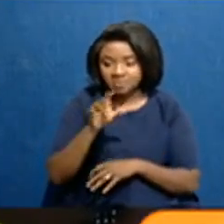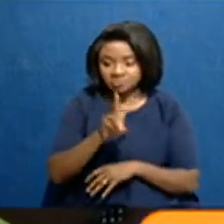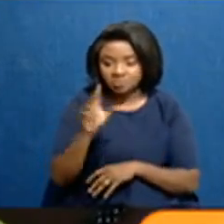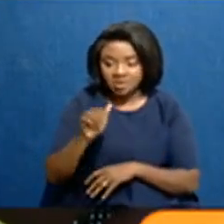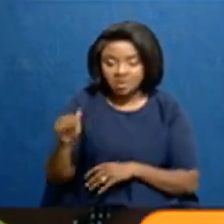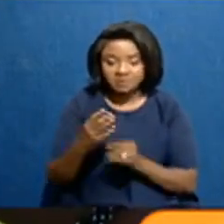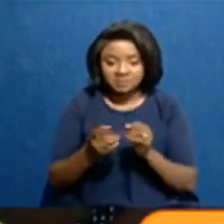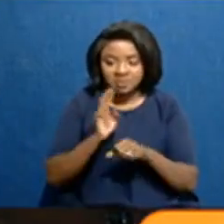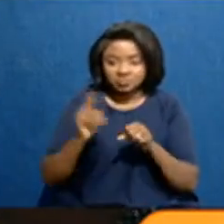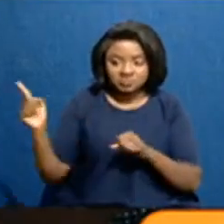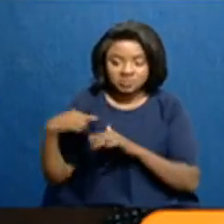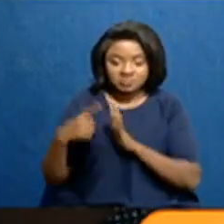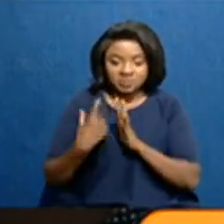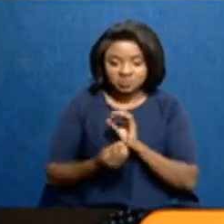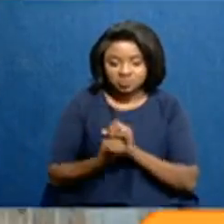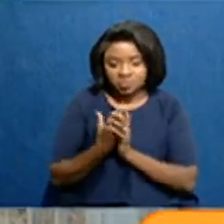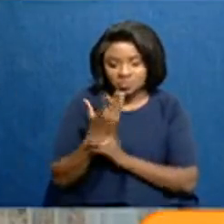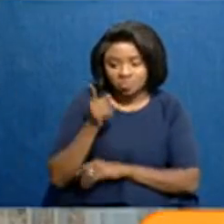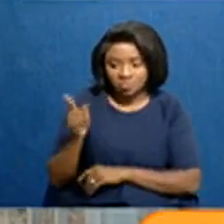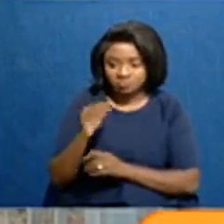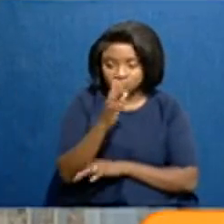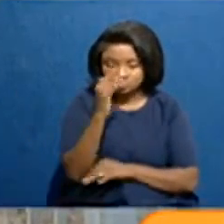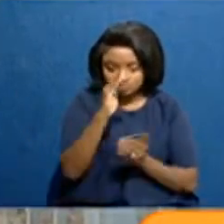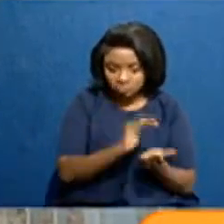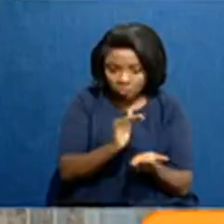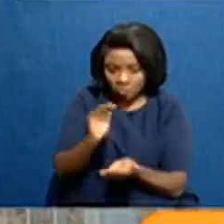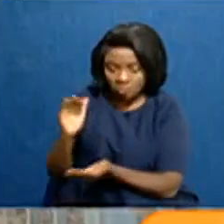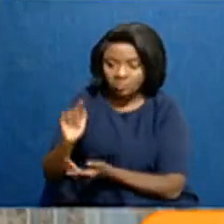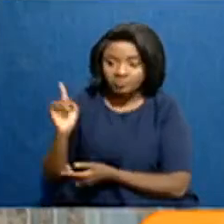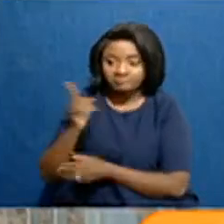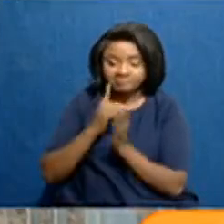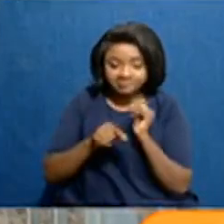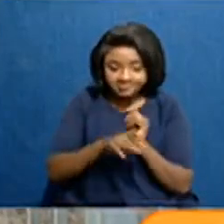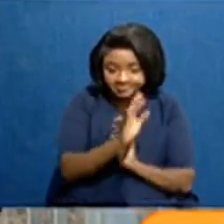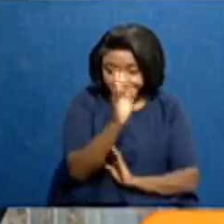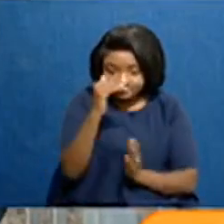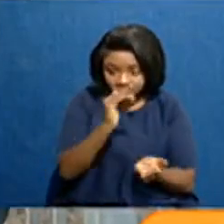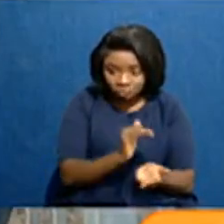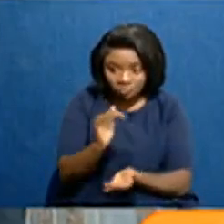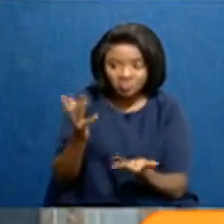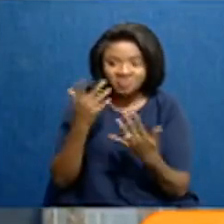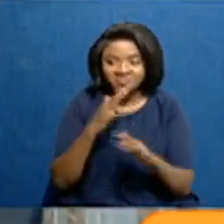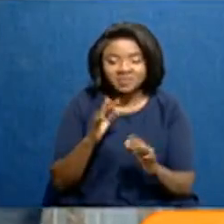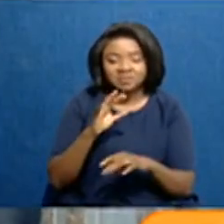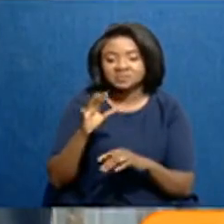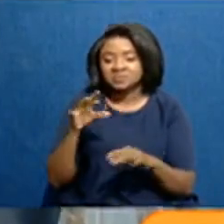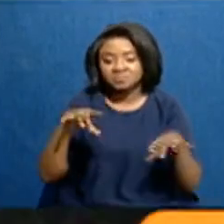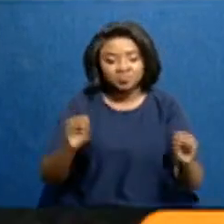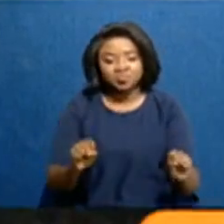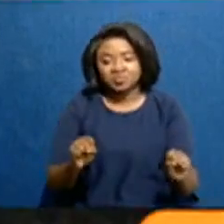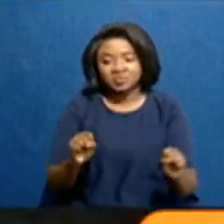kwa kutumia mashine hizi. Kulingana na John Wambogu, miche inayokuzwa hapa tayari imeagizwa na